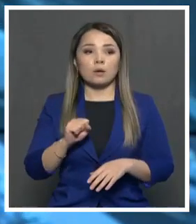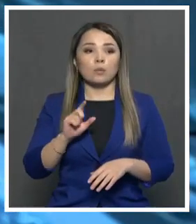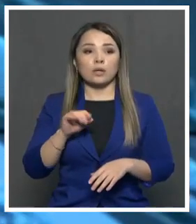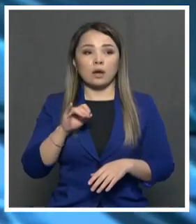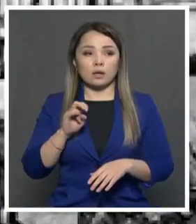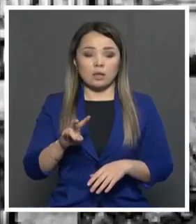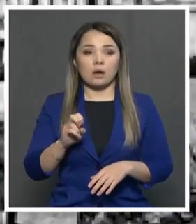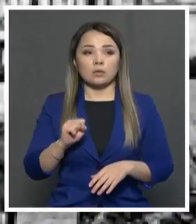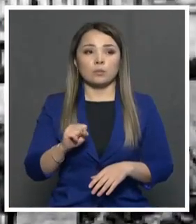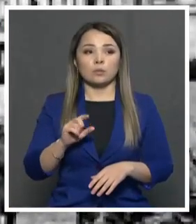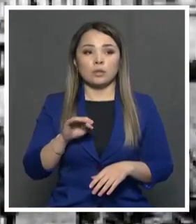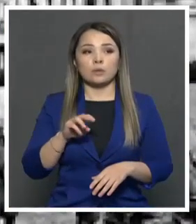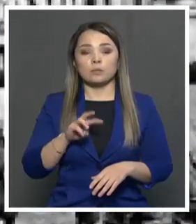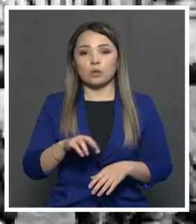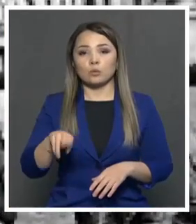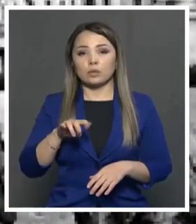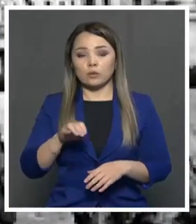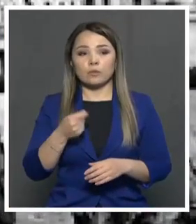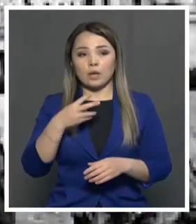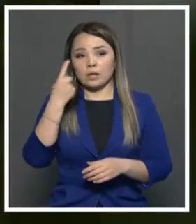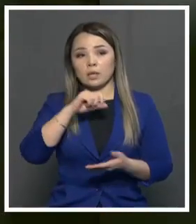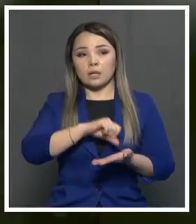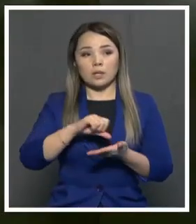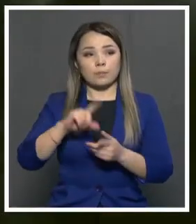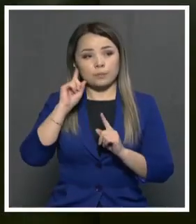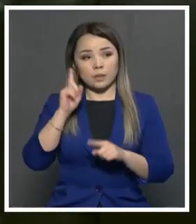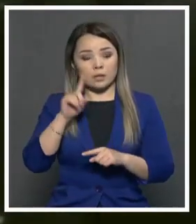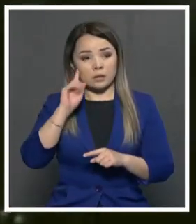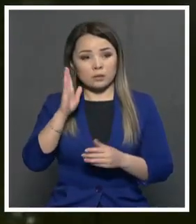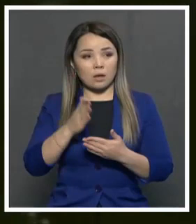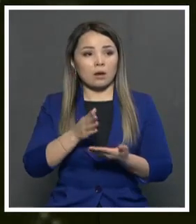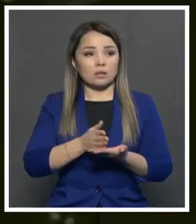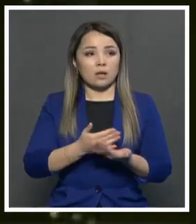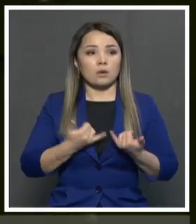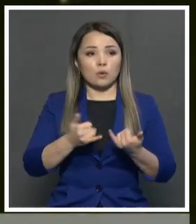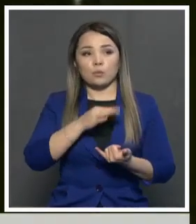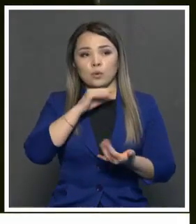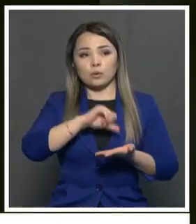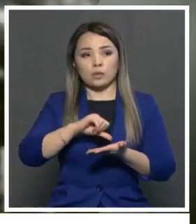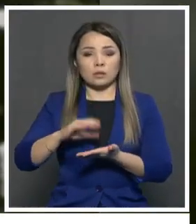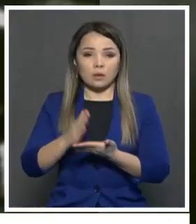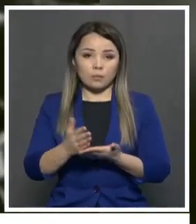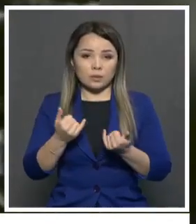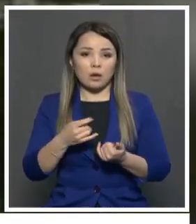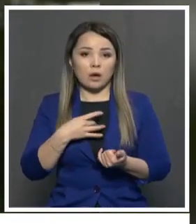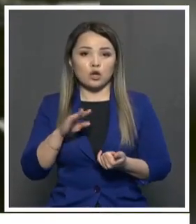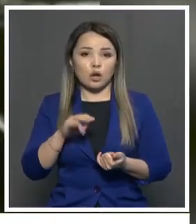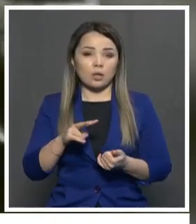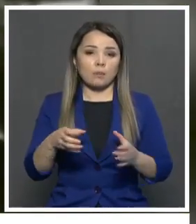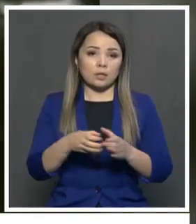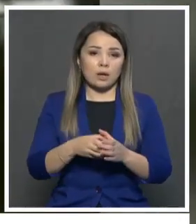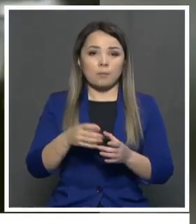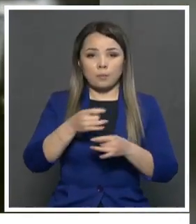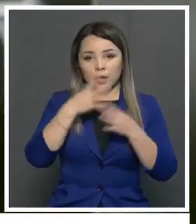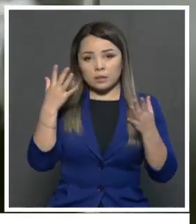Ахмет Байтұрсынұлы, Міржақып Дулатұлы сынды бірнеше тұлғаны ғана таниды. Алайда алаш қайраткерлері әлдеқайда көп. 2 жыл бұрын Ақжол партиясы алаш мәдениет және